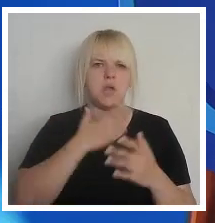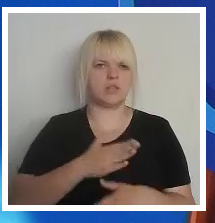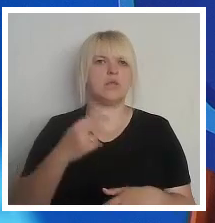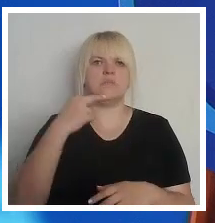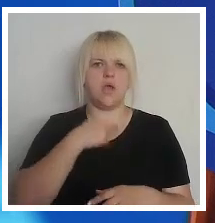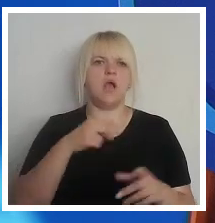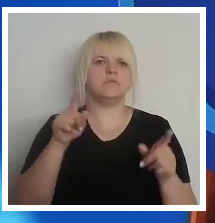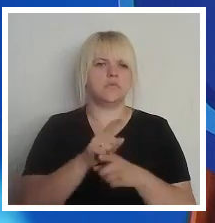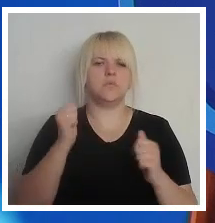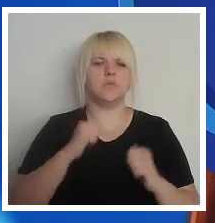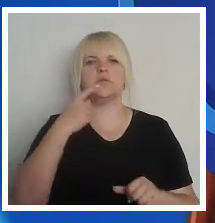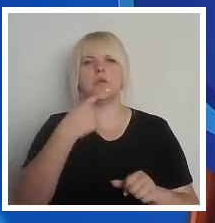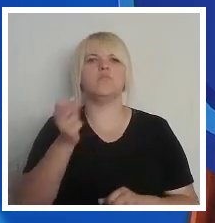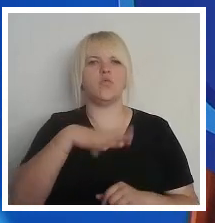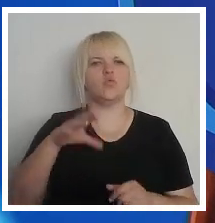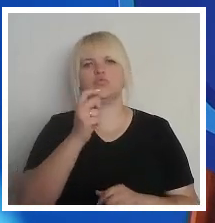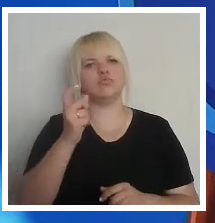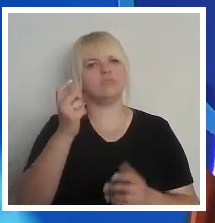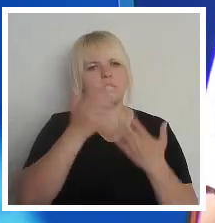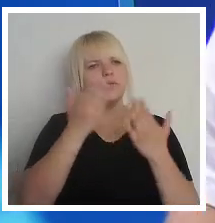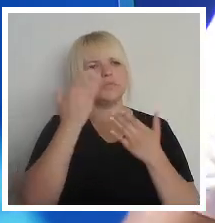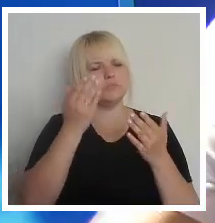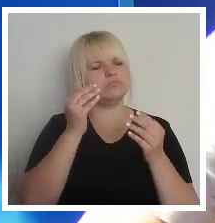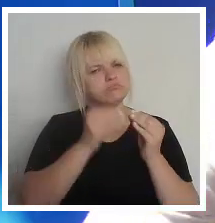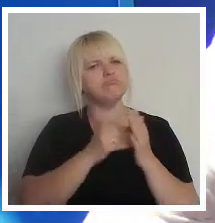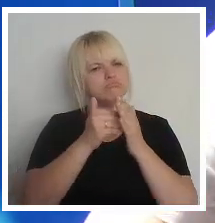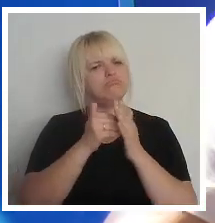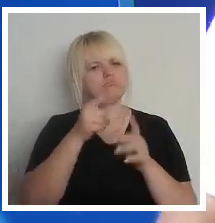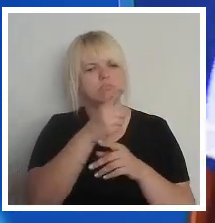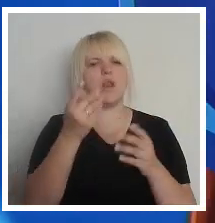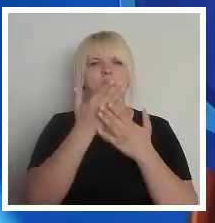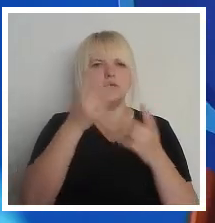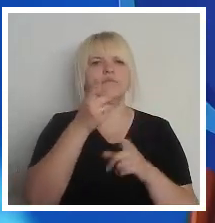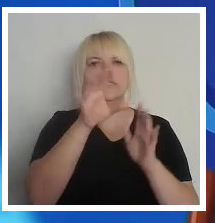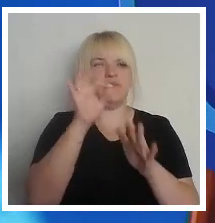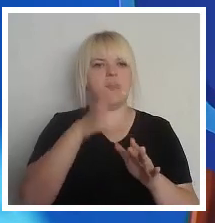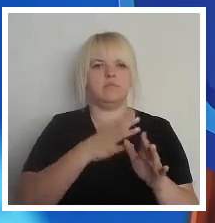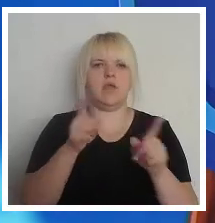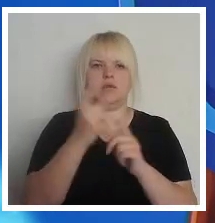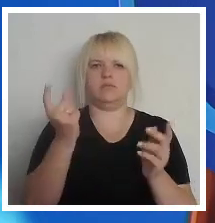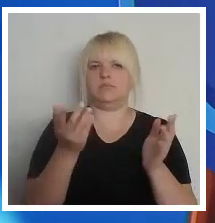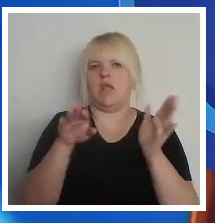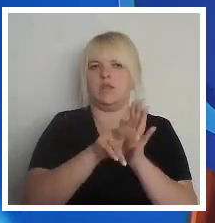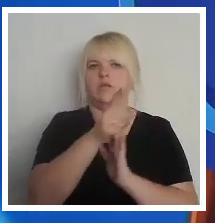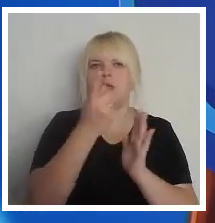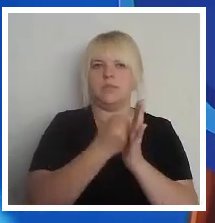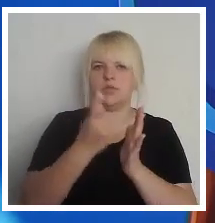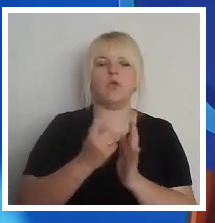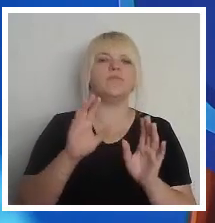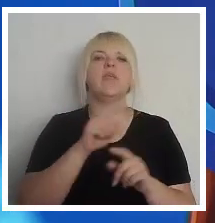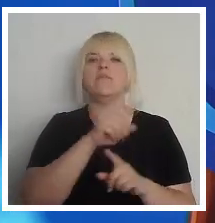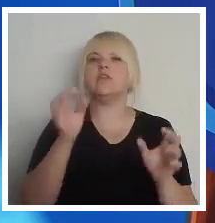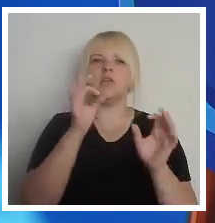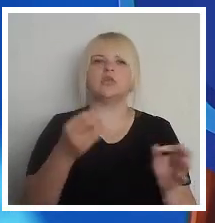nu, var uzskatīt, ka tie ir mūsu lojālākie lasītāji, jo viņi izvēlējās piedalīties aptaujā, bet viņi vērtēja tieši Ukraiņas ziņas